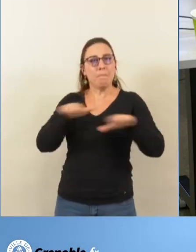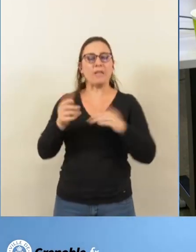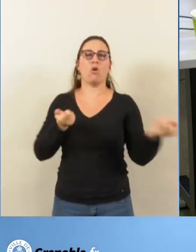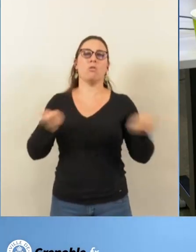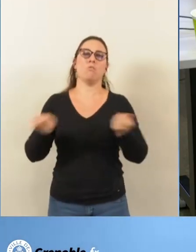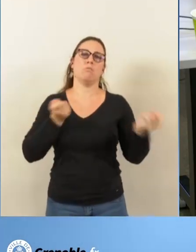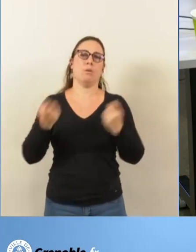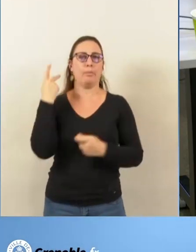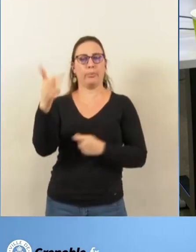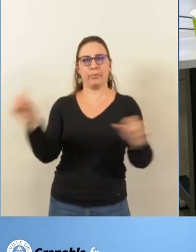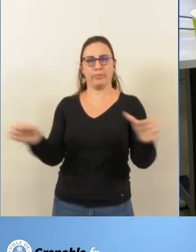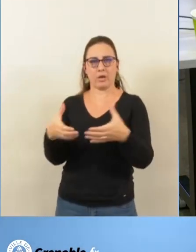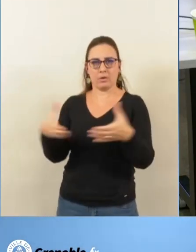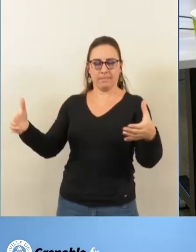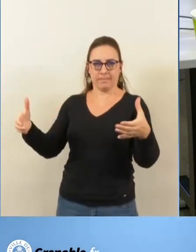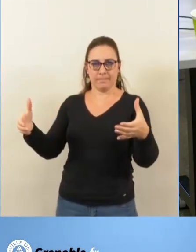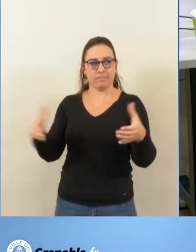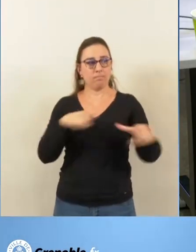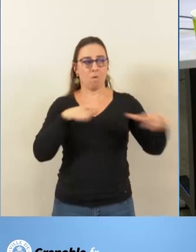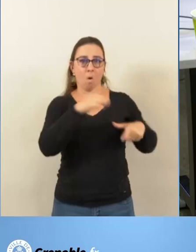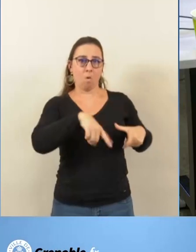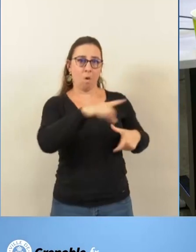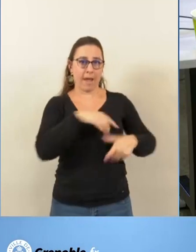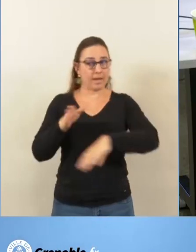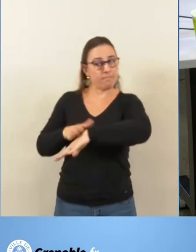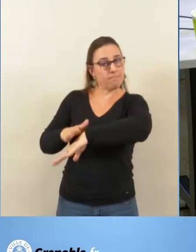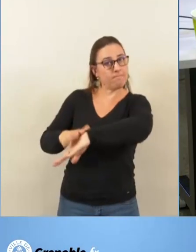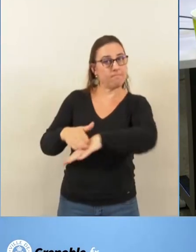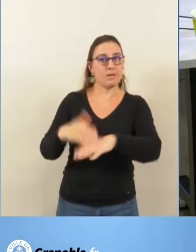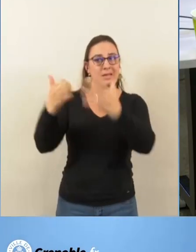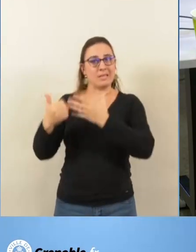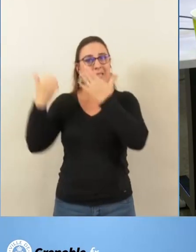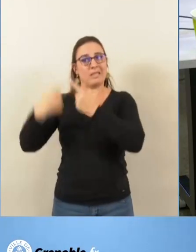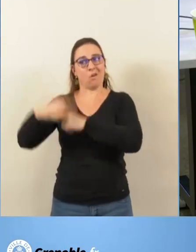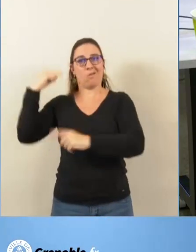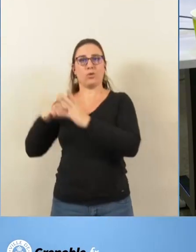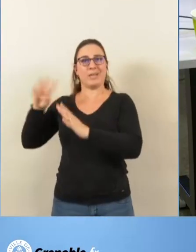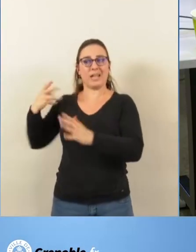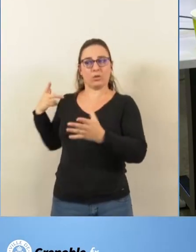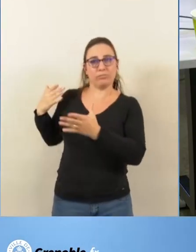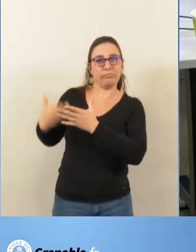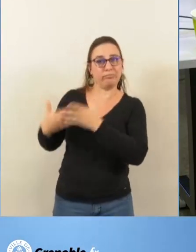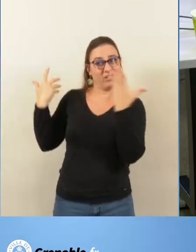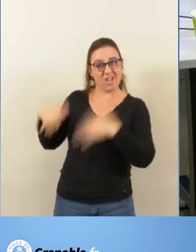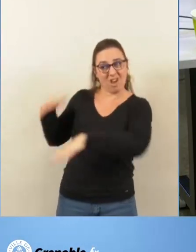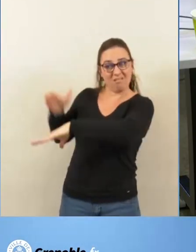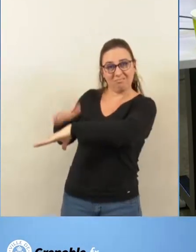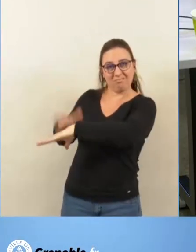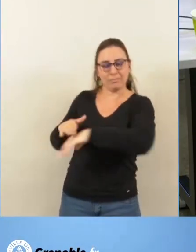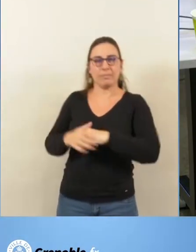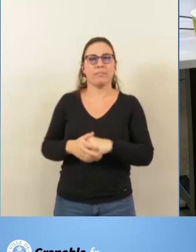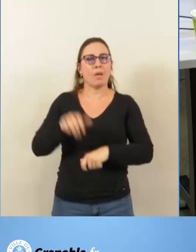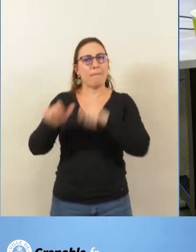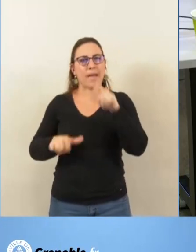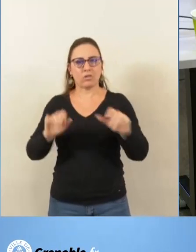de votre majorité que nos collègues avaient déjà dénoncé lors du précédent mandat aujourd'hui certains et certaines se réveillent